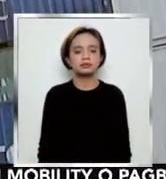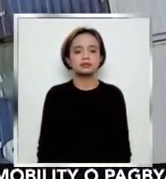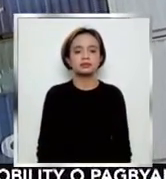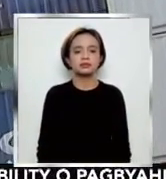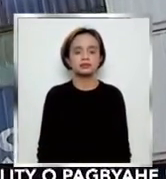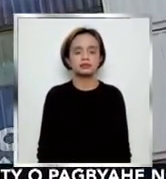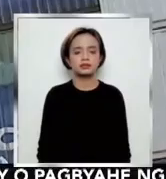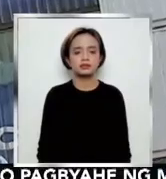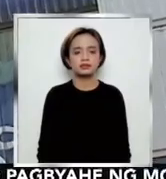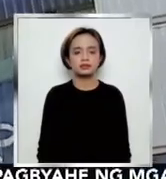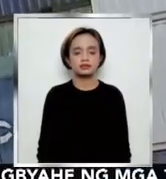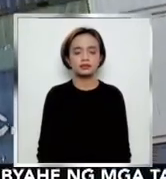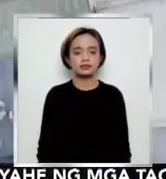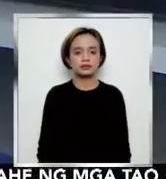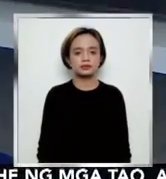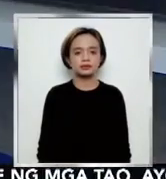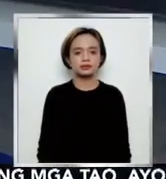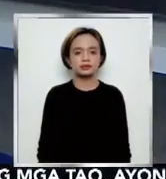nakatutok, 24 oras.